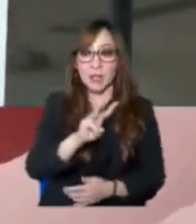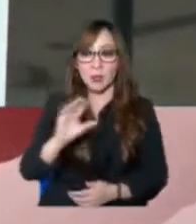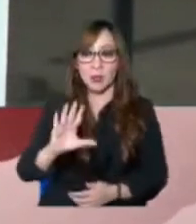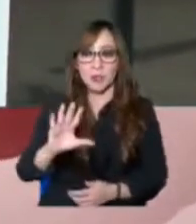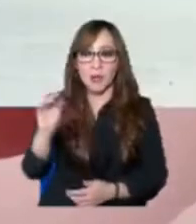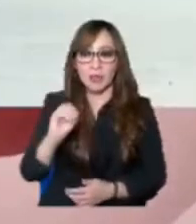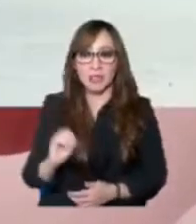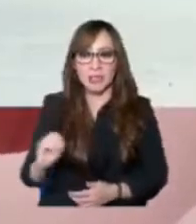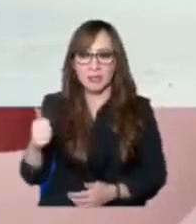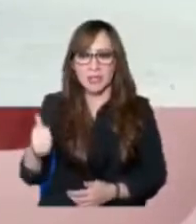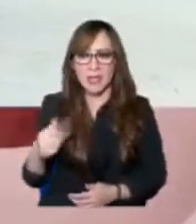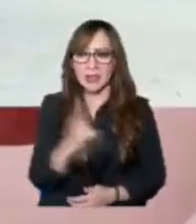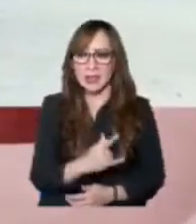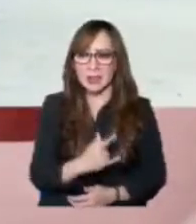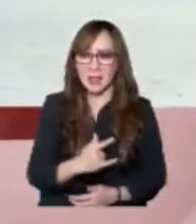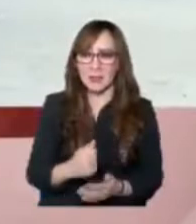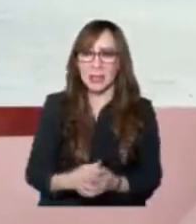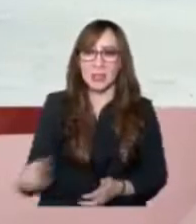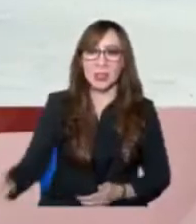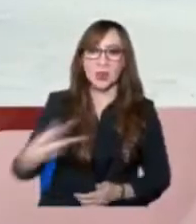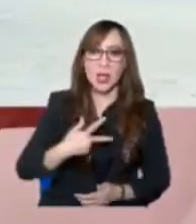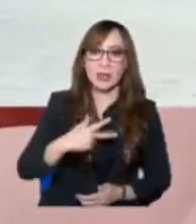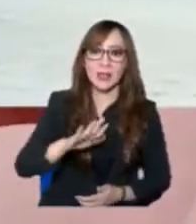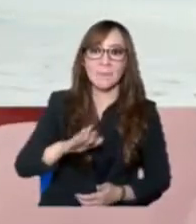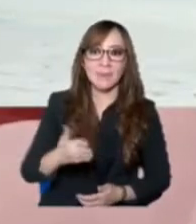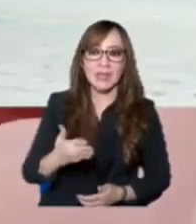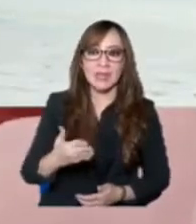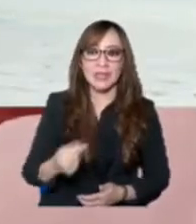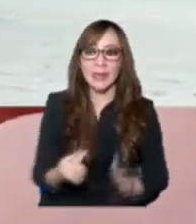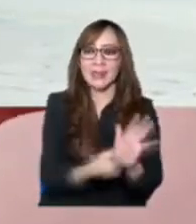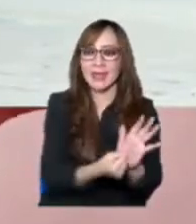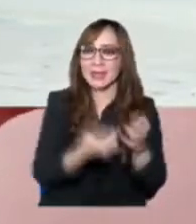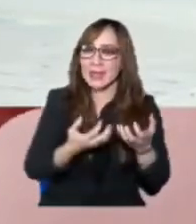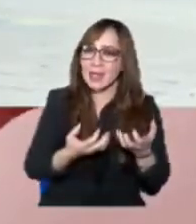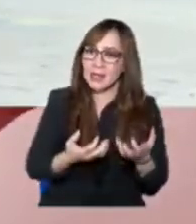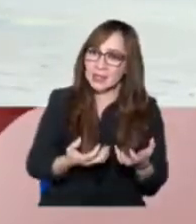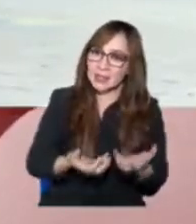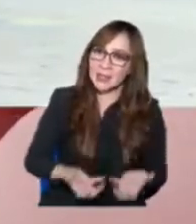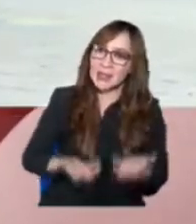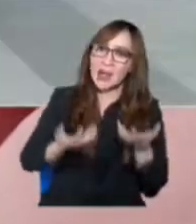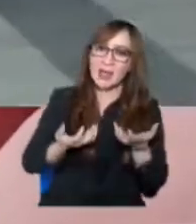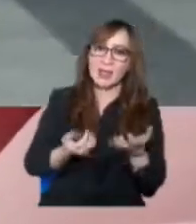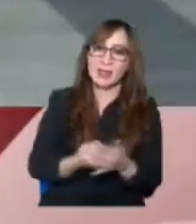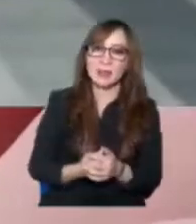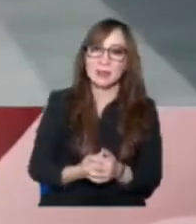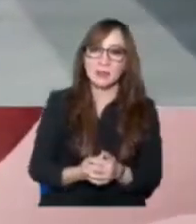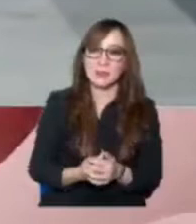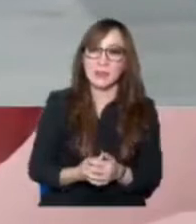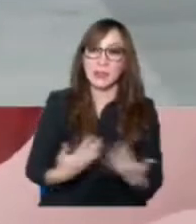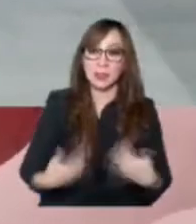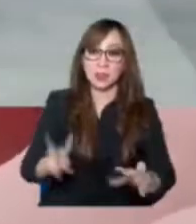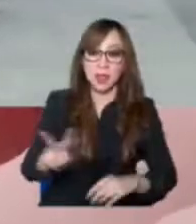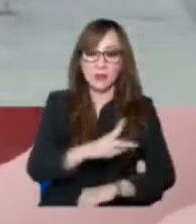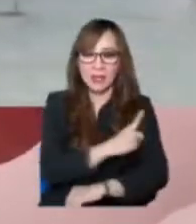dengan gejalanya ringan sampai OTG. Gitu. Nah, itulah kenapa setelah vaksinasi kita masih tetap harus melaksanakan